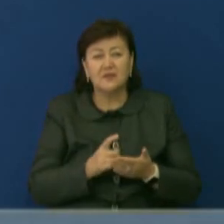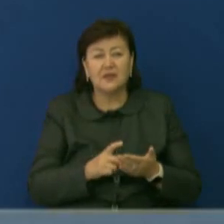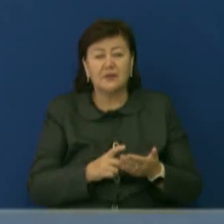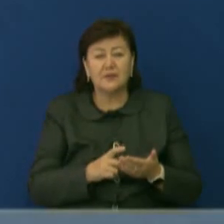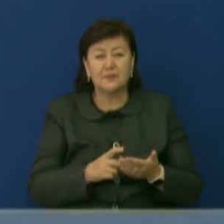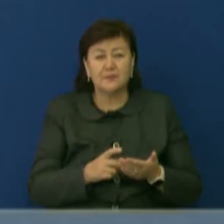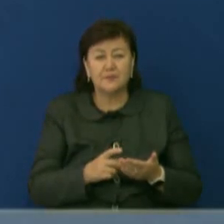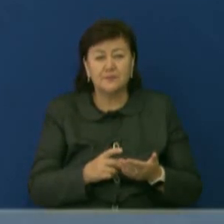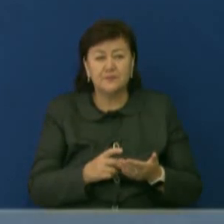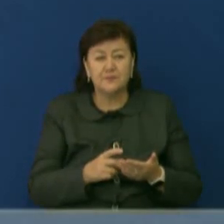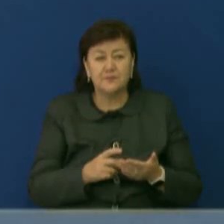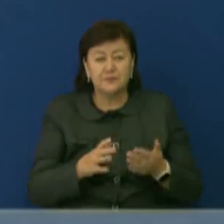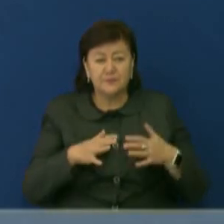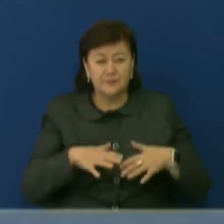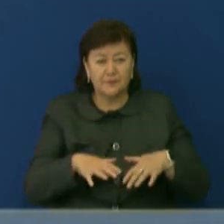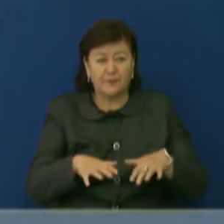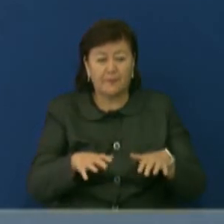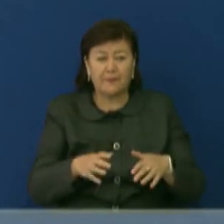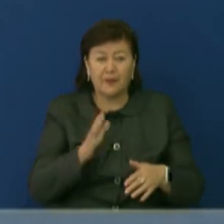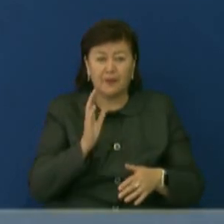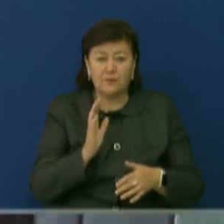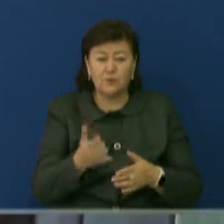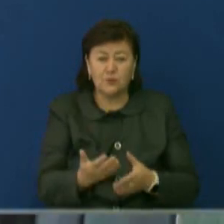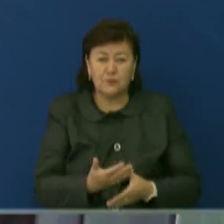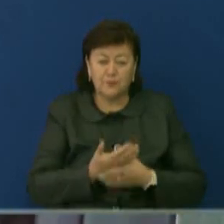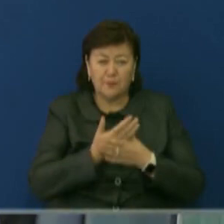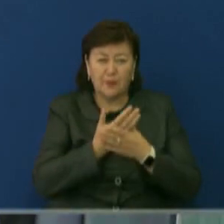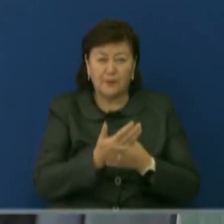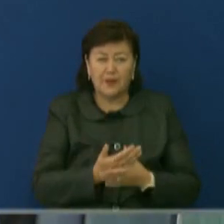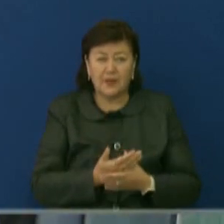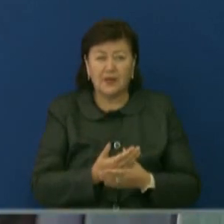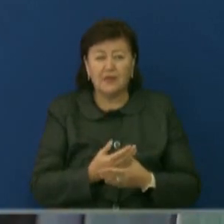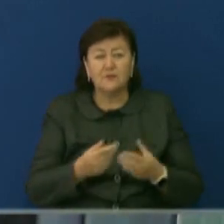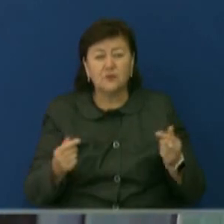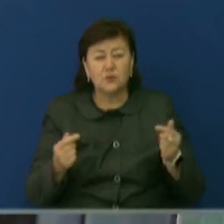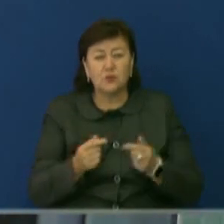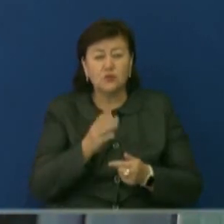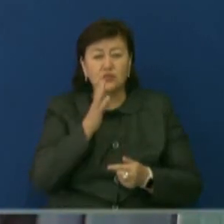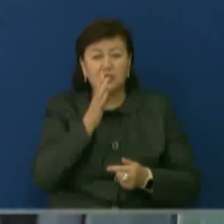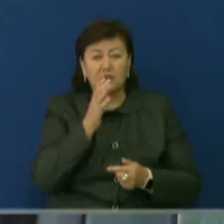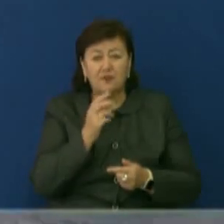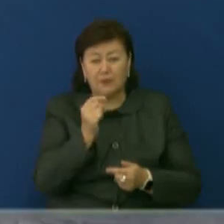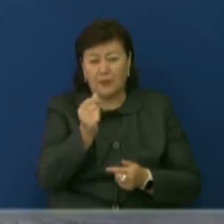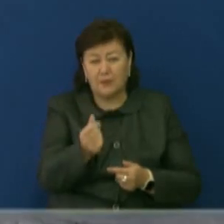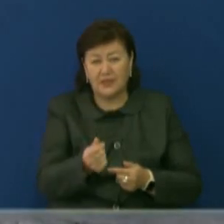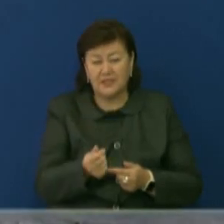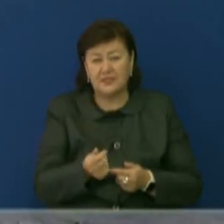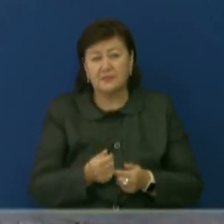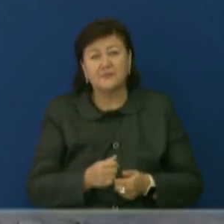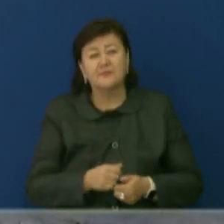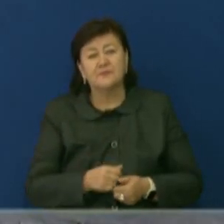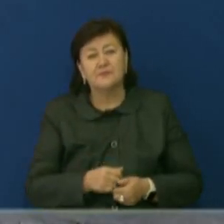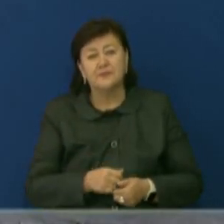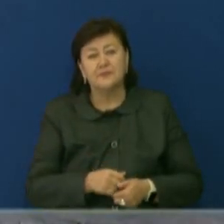будет способствовать своевременной уплате жителями наложенных административных штрафов и транспортного налога. Самат Секенов,